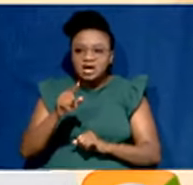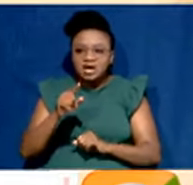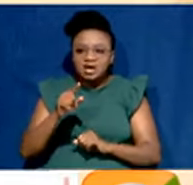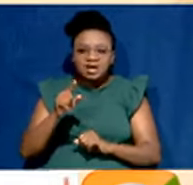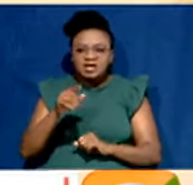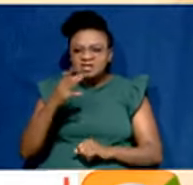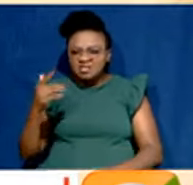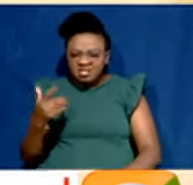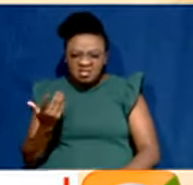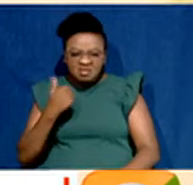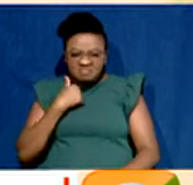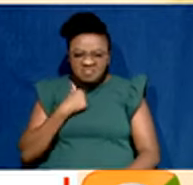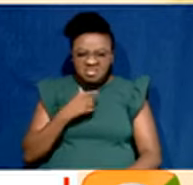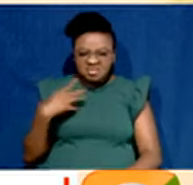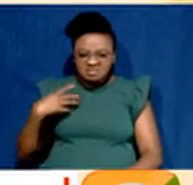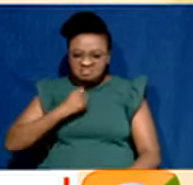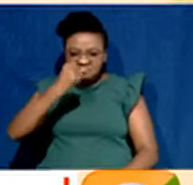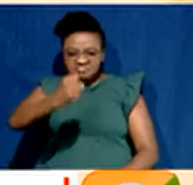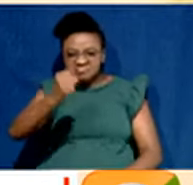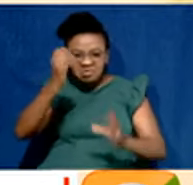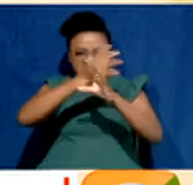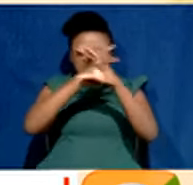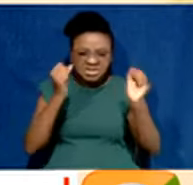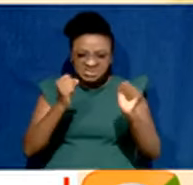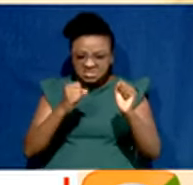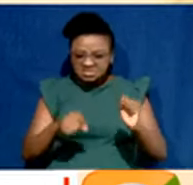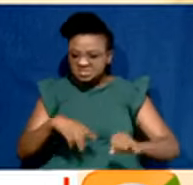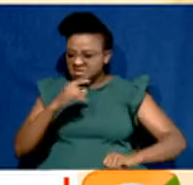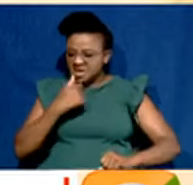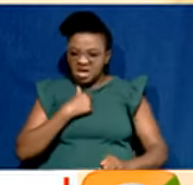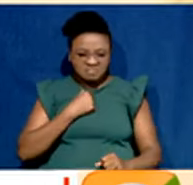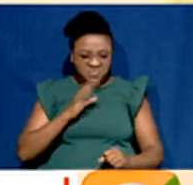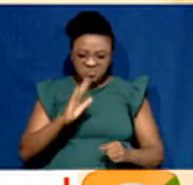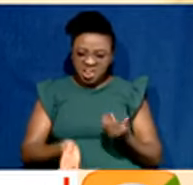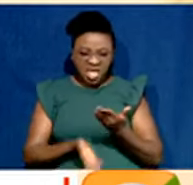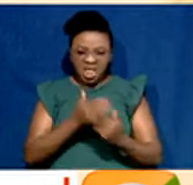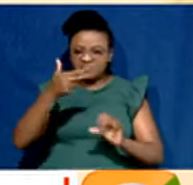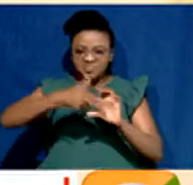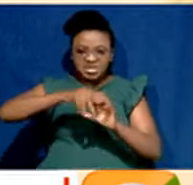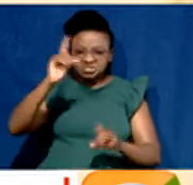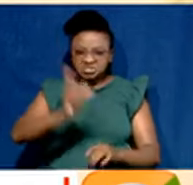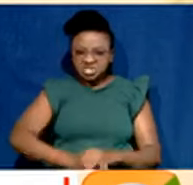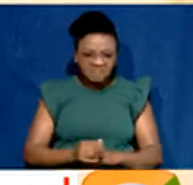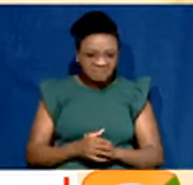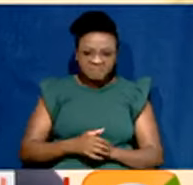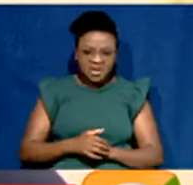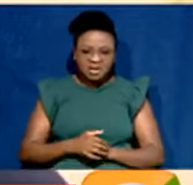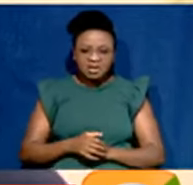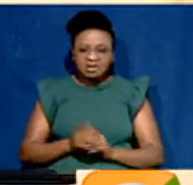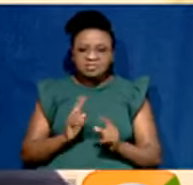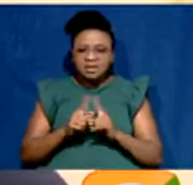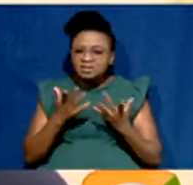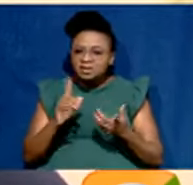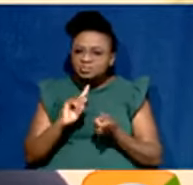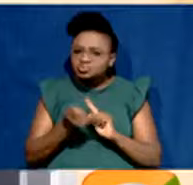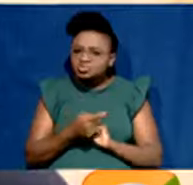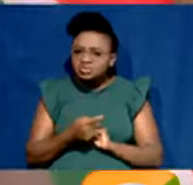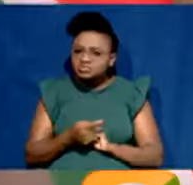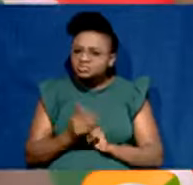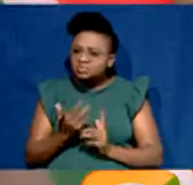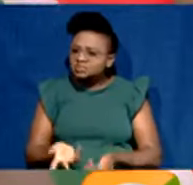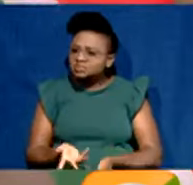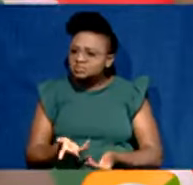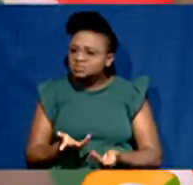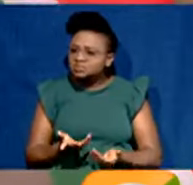Kenyatta, ilisababishwa na wale ambao uliwaita cartels, na zaidi ukaeleza kuhusiana na ushuru mwingi. Nini kilibadilika? Hakuna kitu